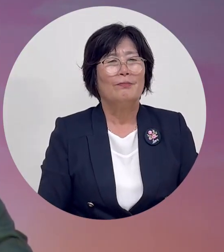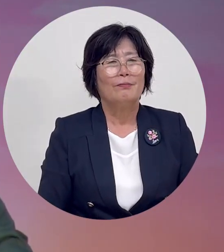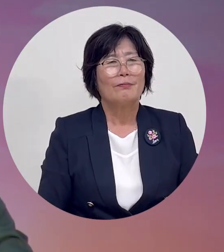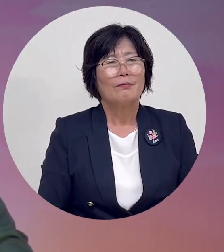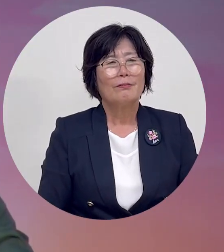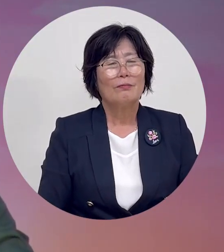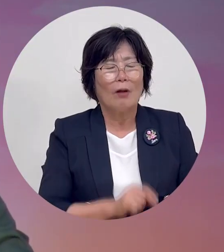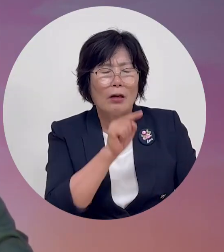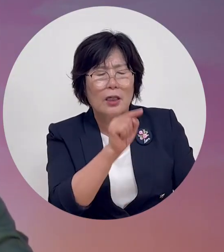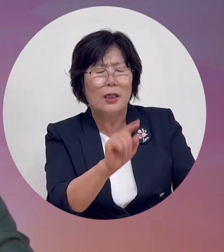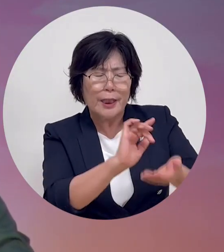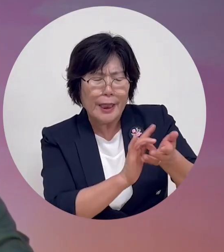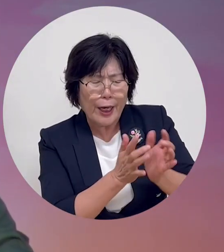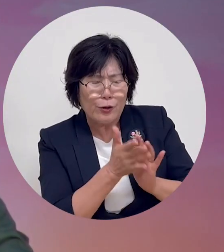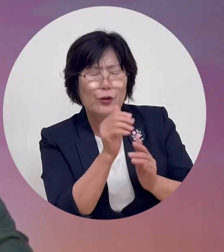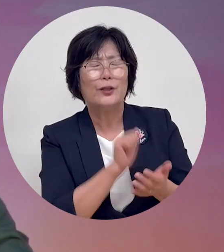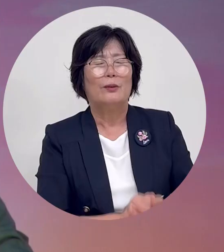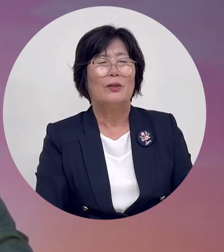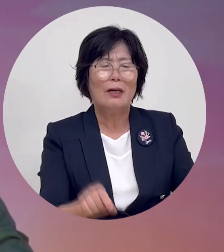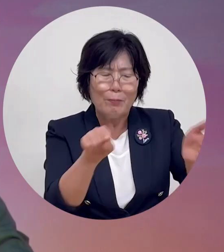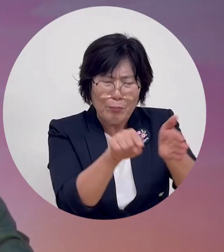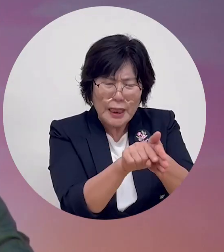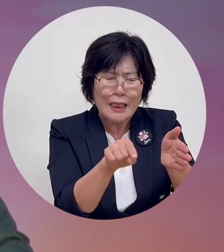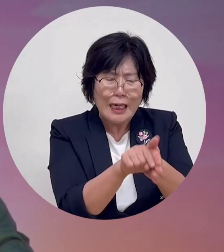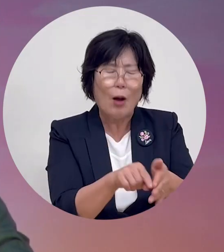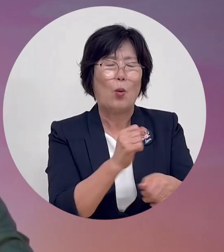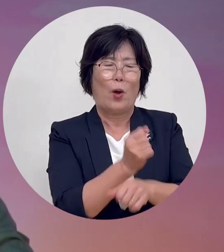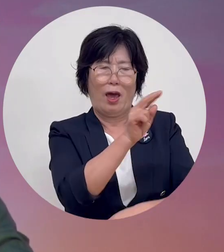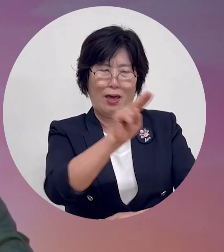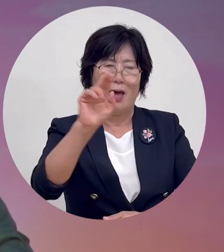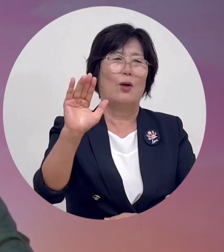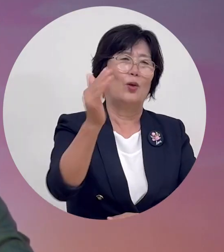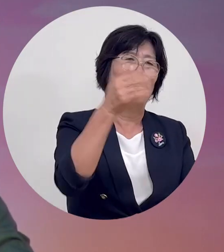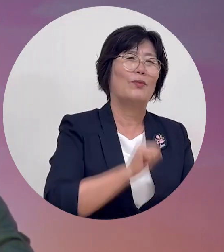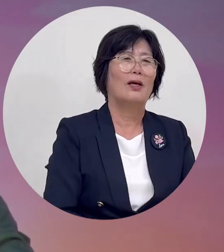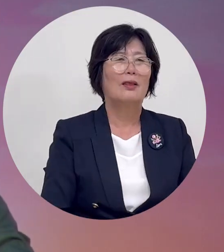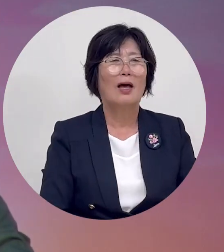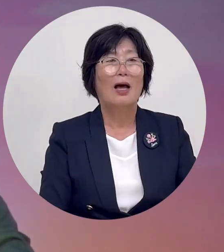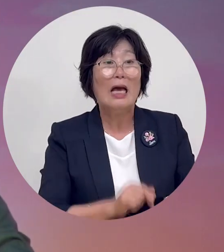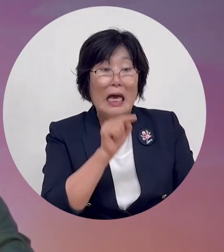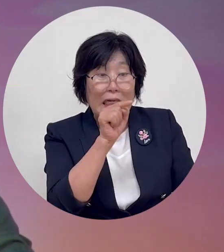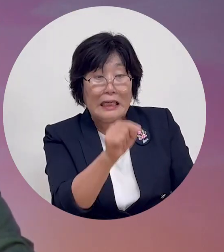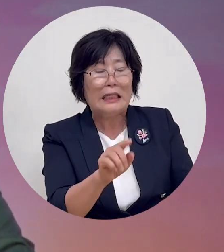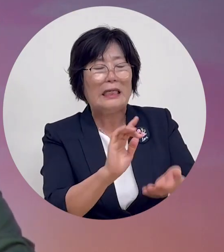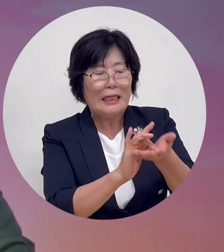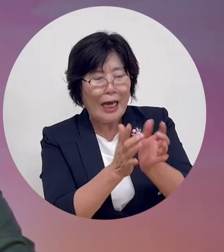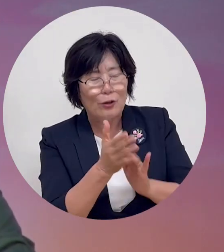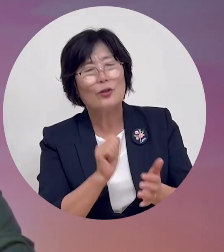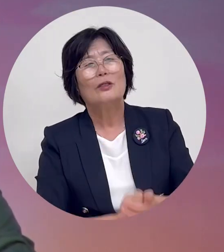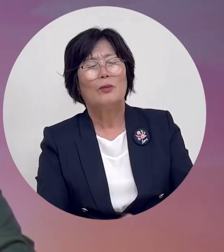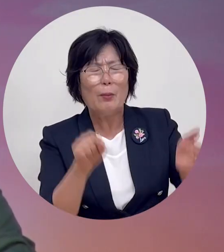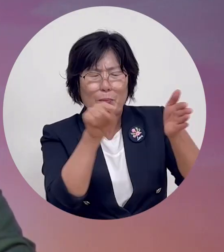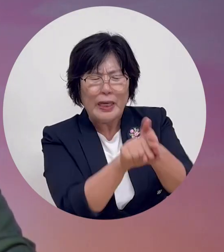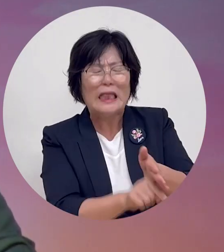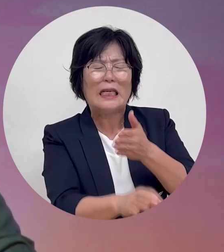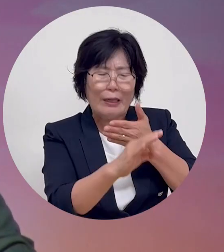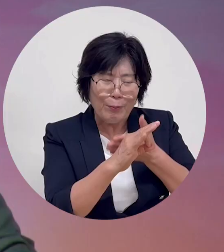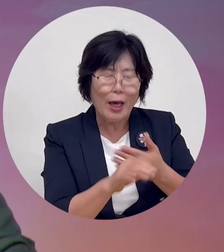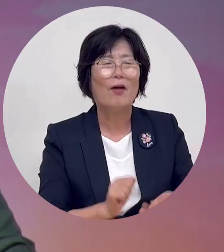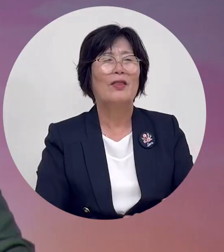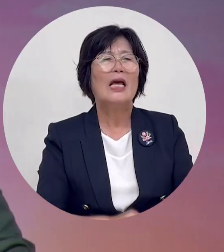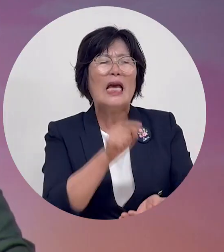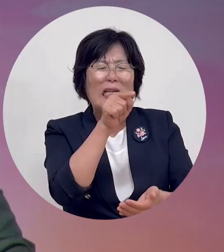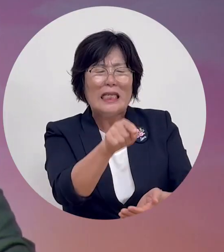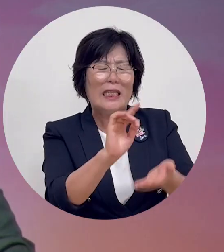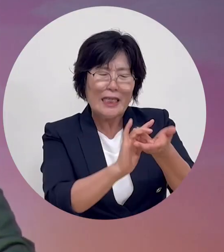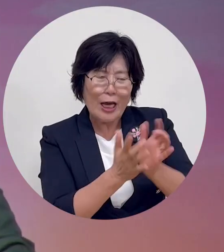그 예수님을 믿으라고 해야 돼요. 그 예수님을, 우리 예수님이 짊어지셨으니까 믿으면 그 예수님이